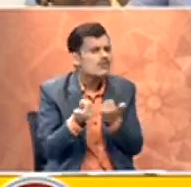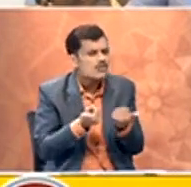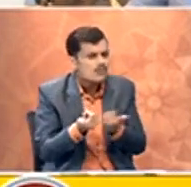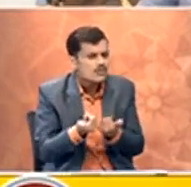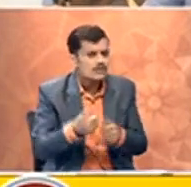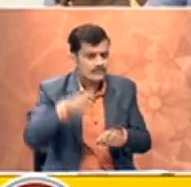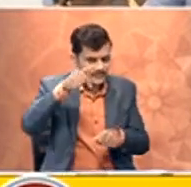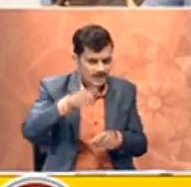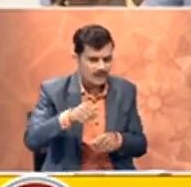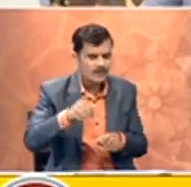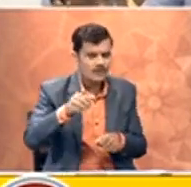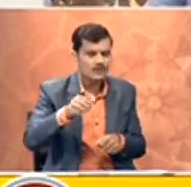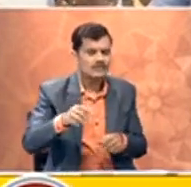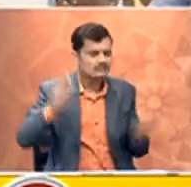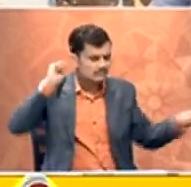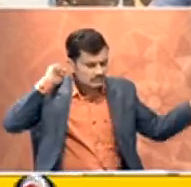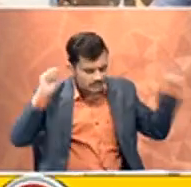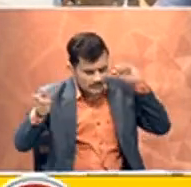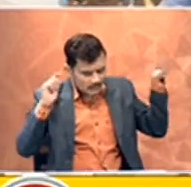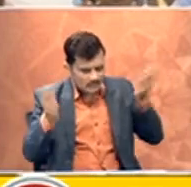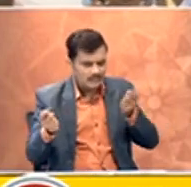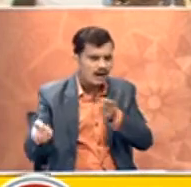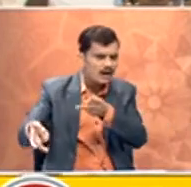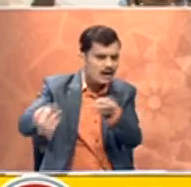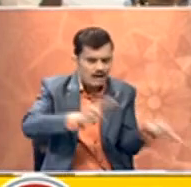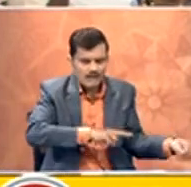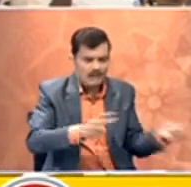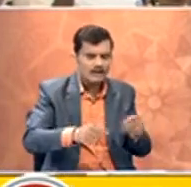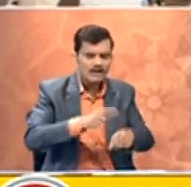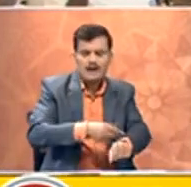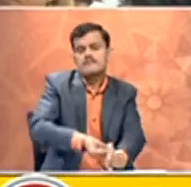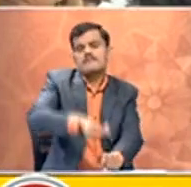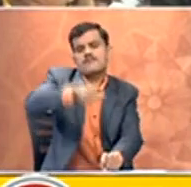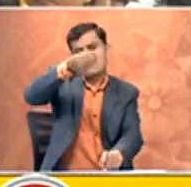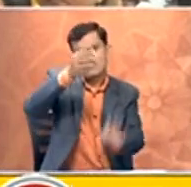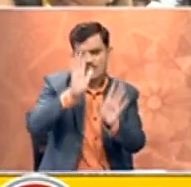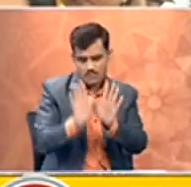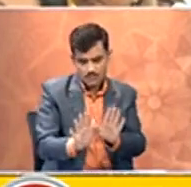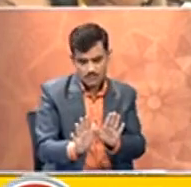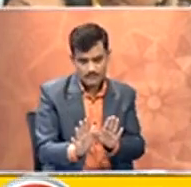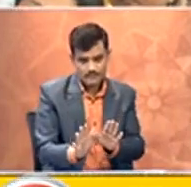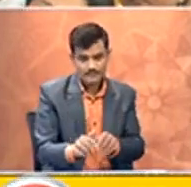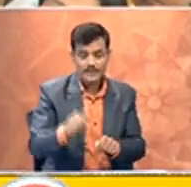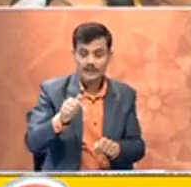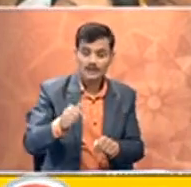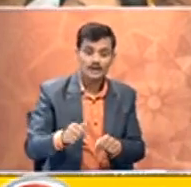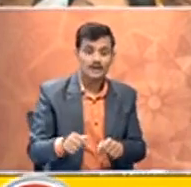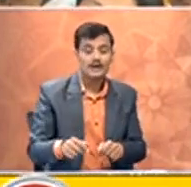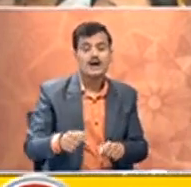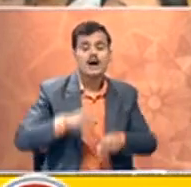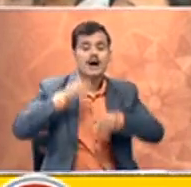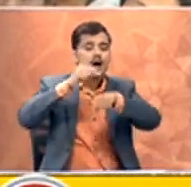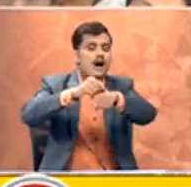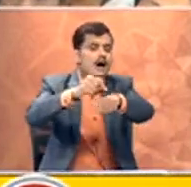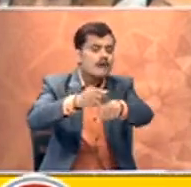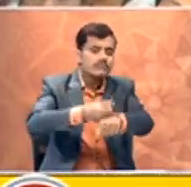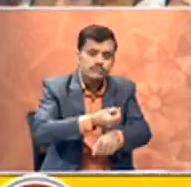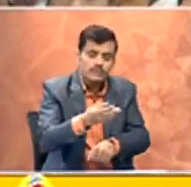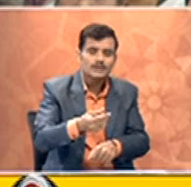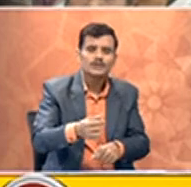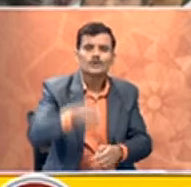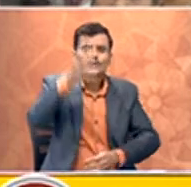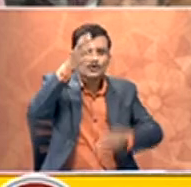कि लोडिंग और अनलोडिंग में समय बहुत लगता था और कई बार इसमें दूध